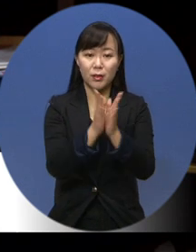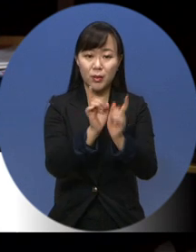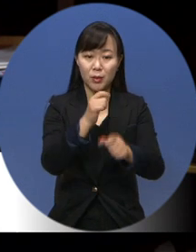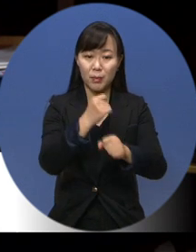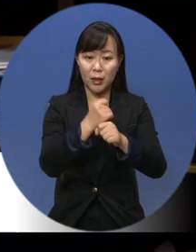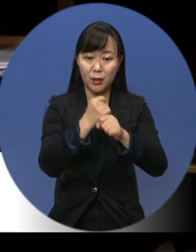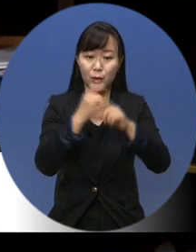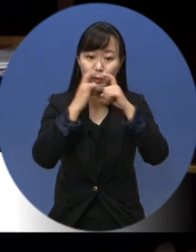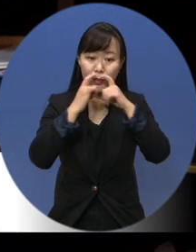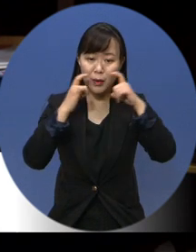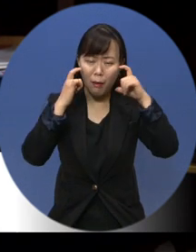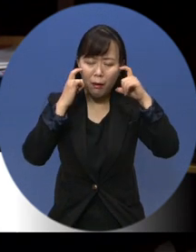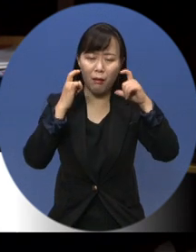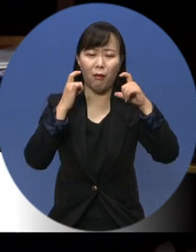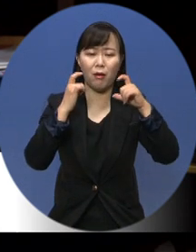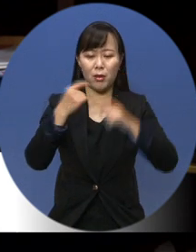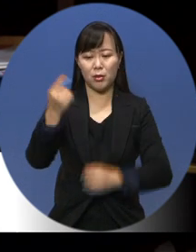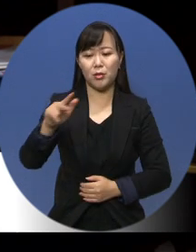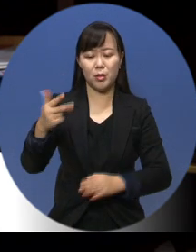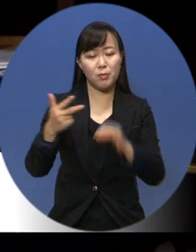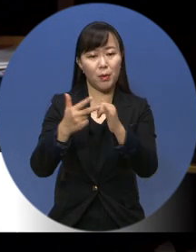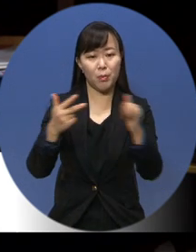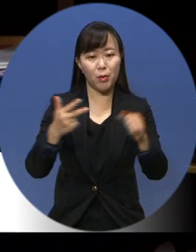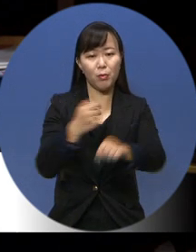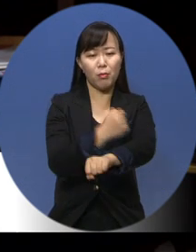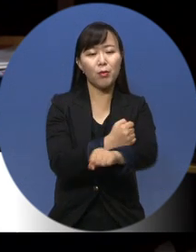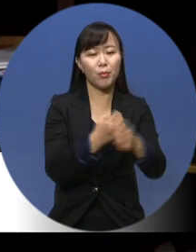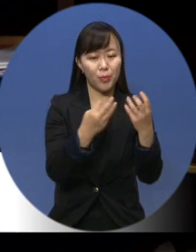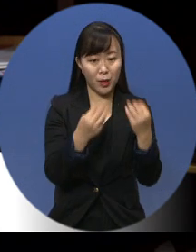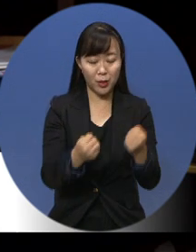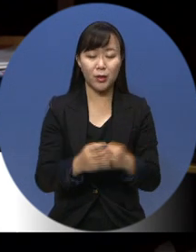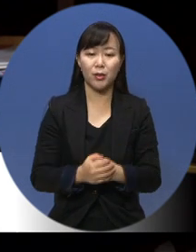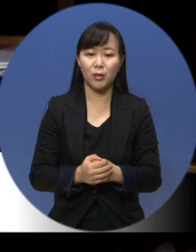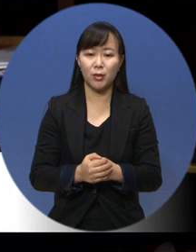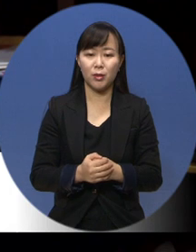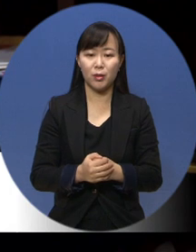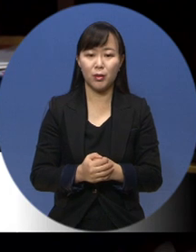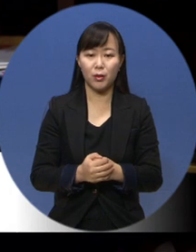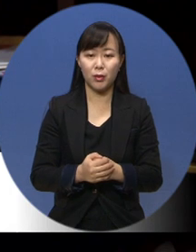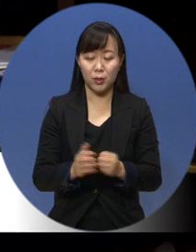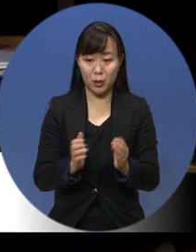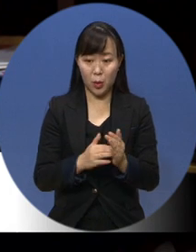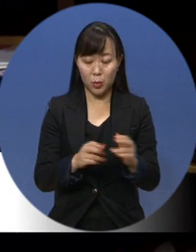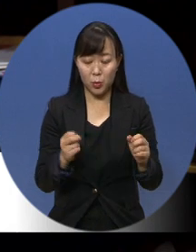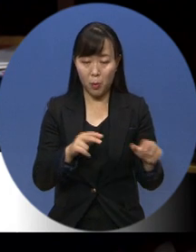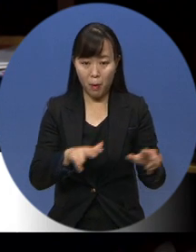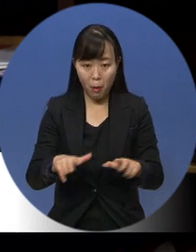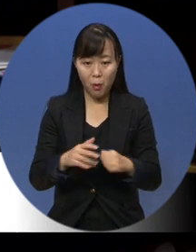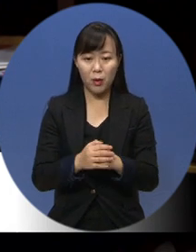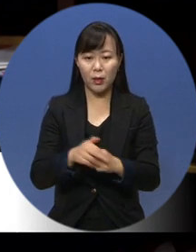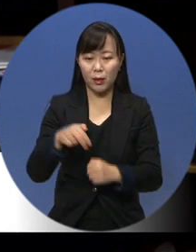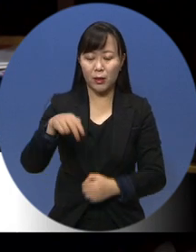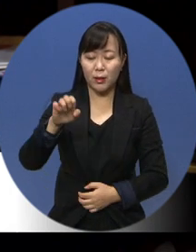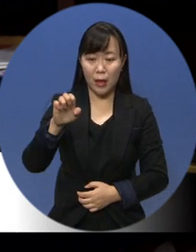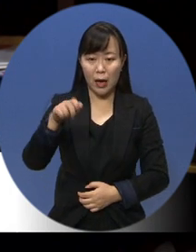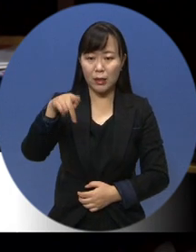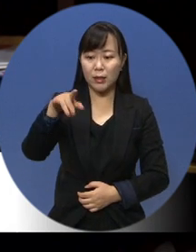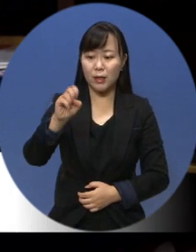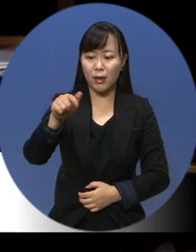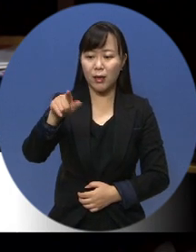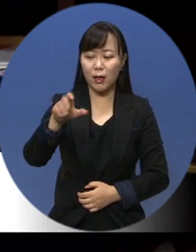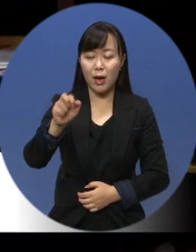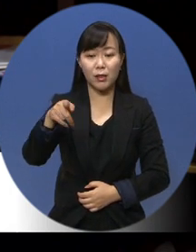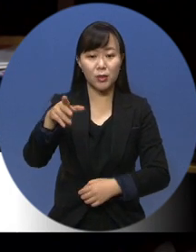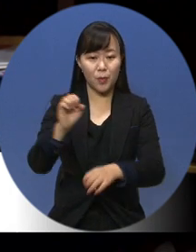만들으라고 몇년 전은 1,700명 정도가 고생하셨고 또 끝나고 곧바로 생강청